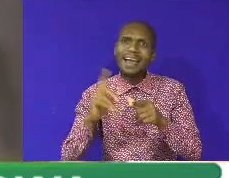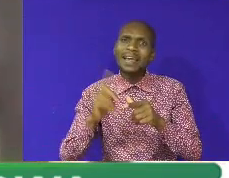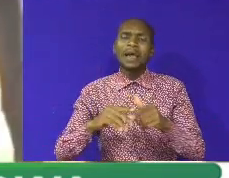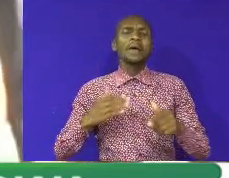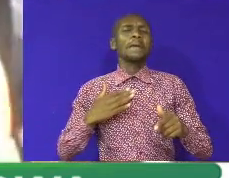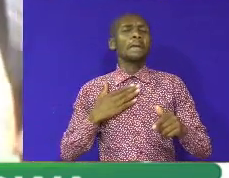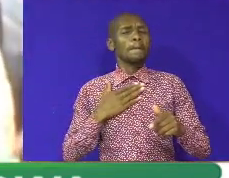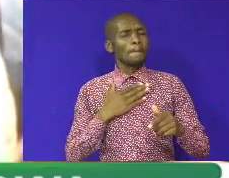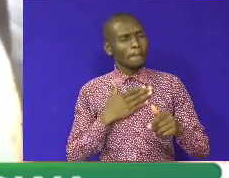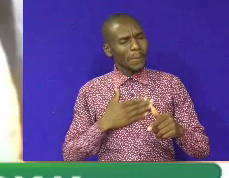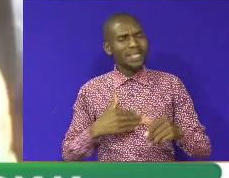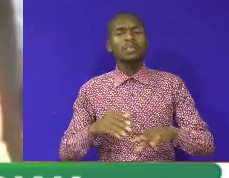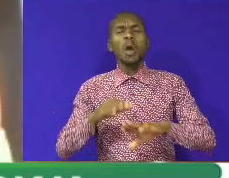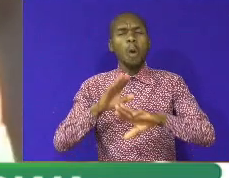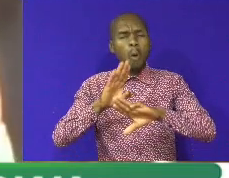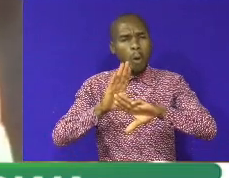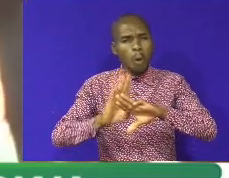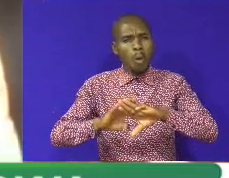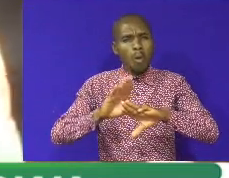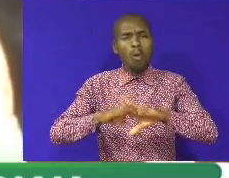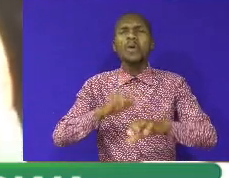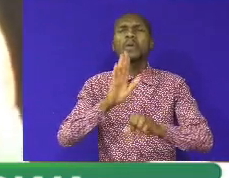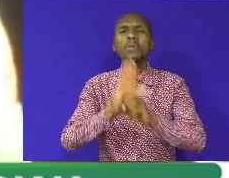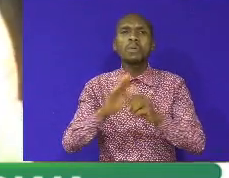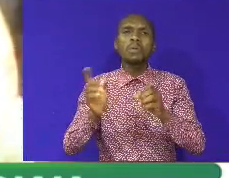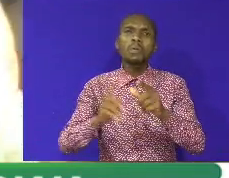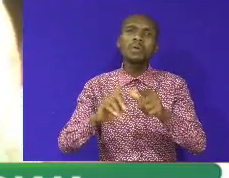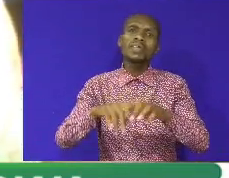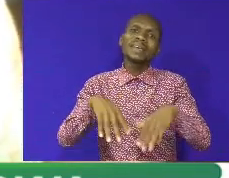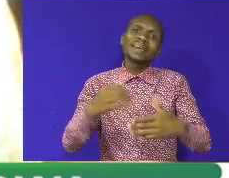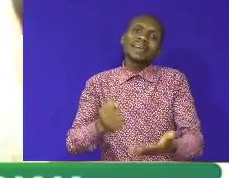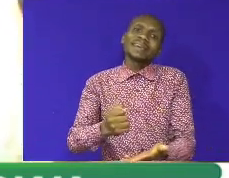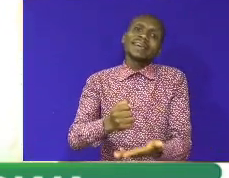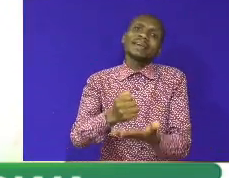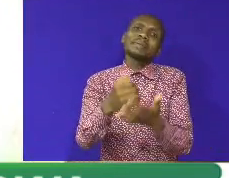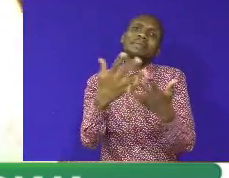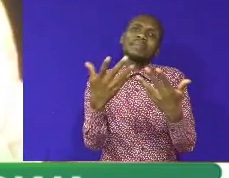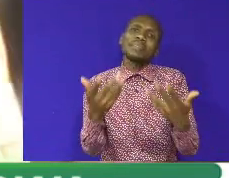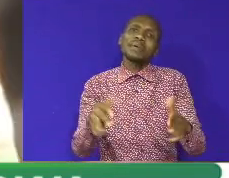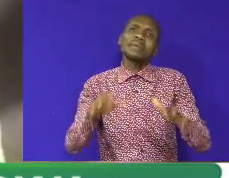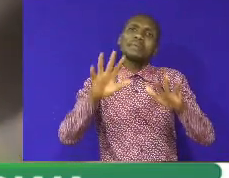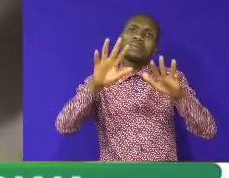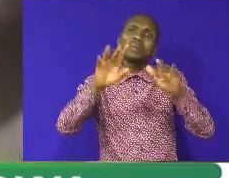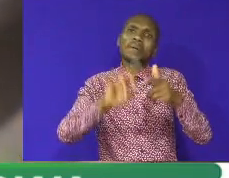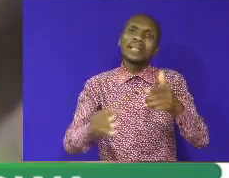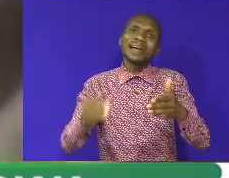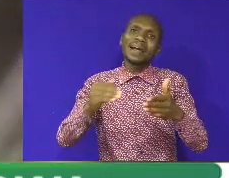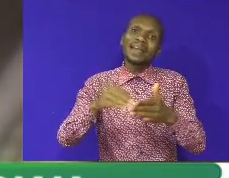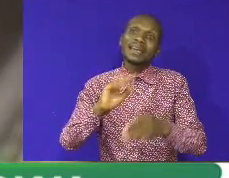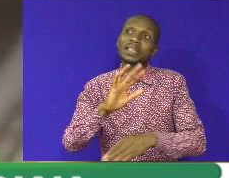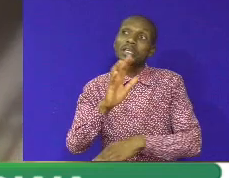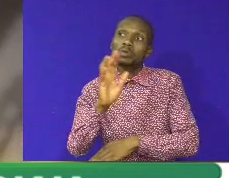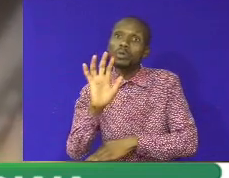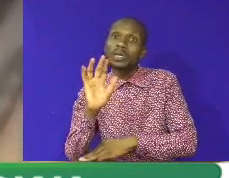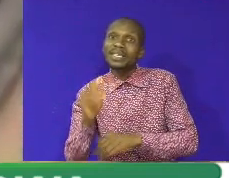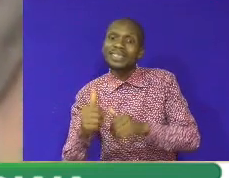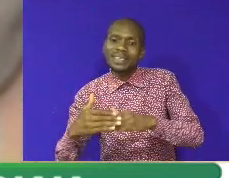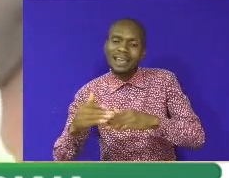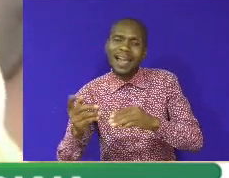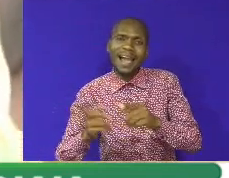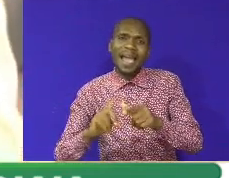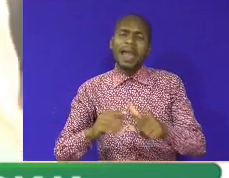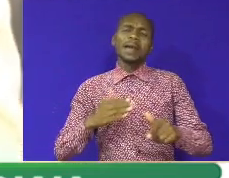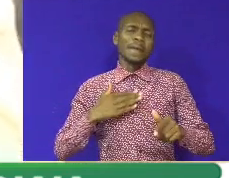mete to baige te mbu ya sane se mete nere goto e mbura nere goto e binte bingi lakini yemete yege mlinga mutoko beka